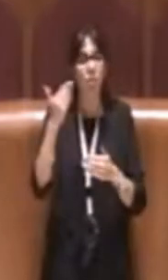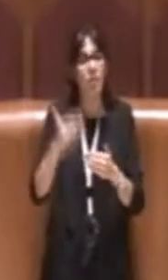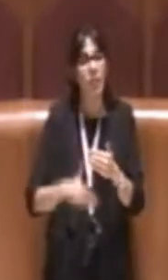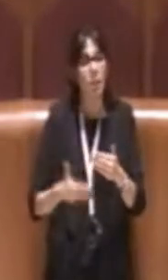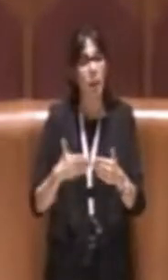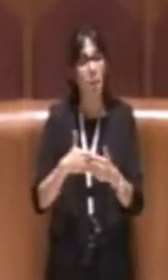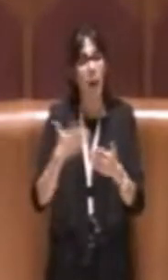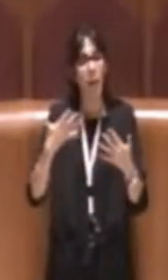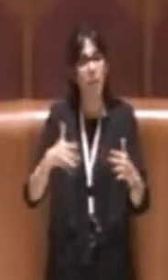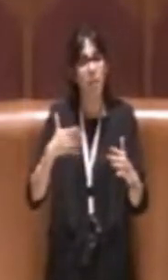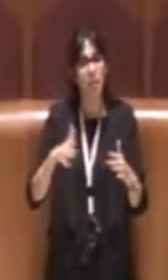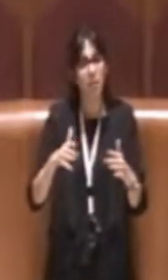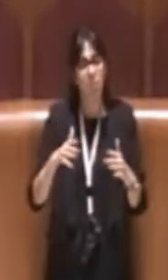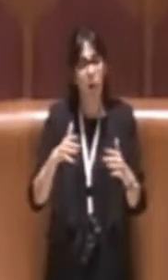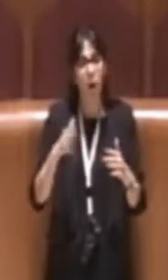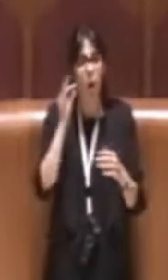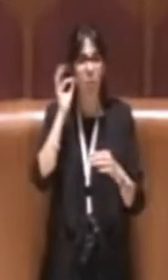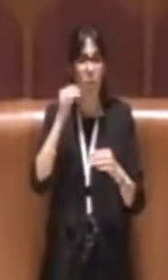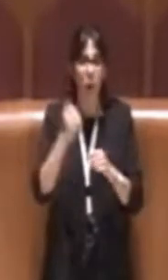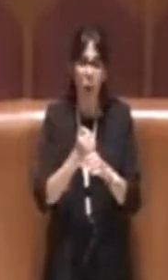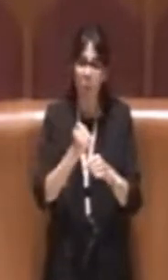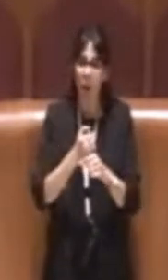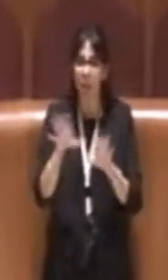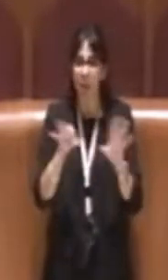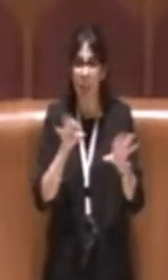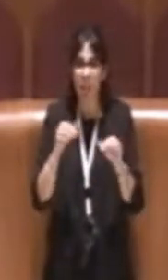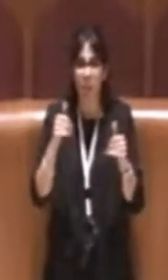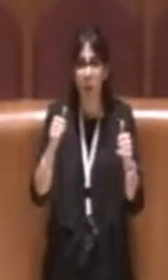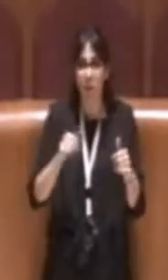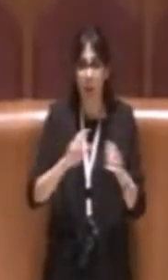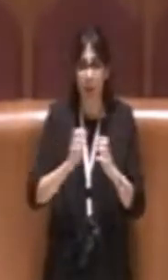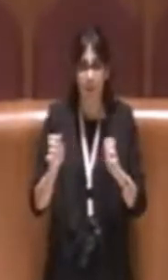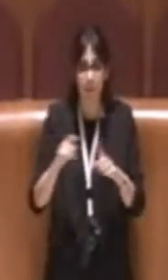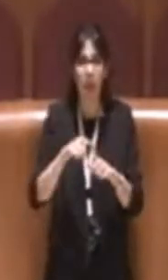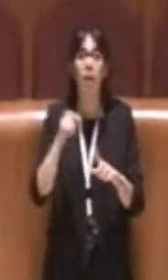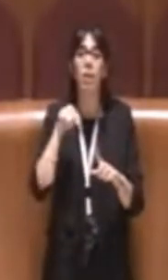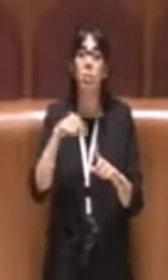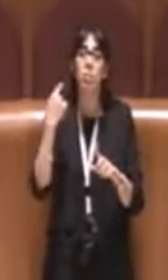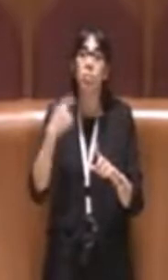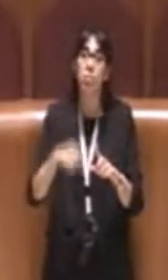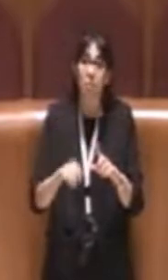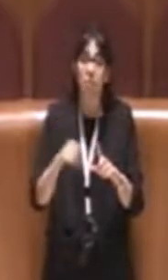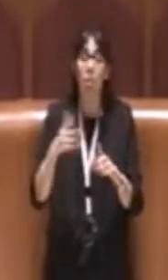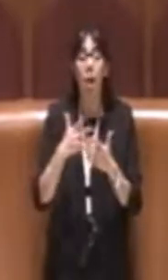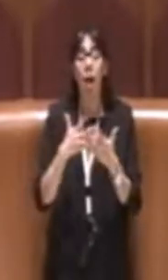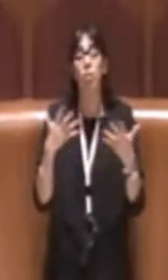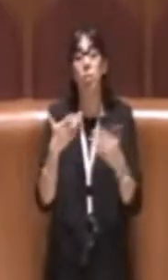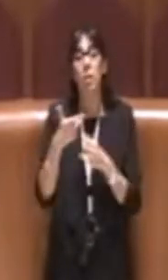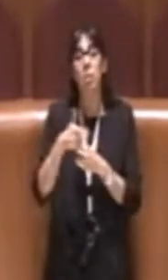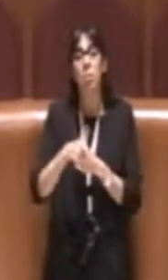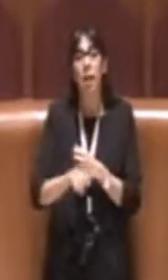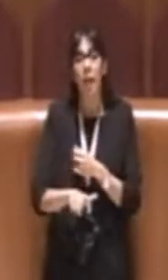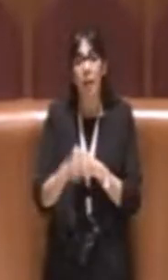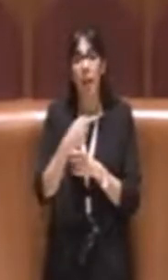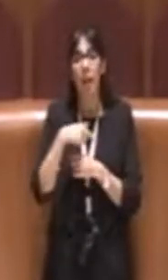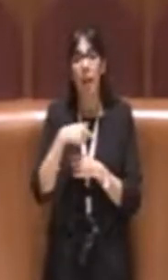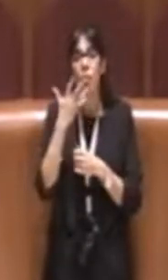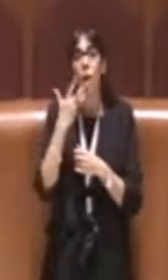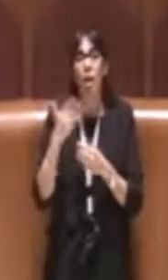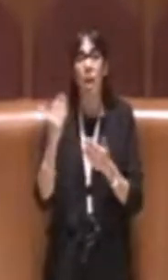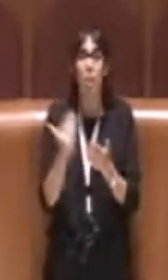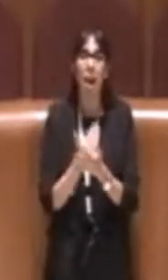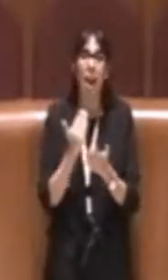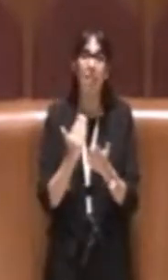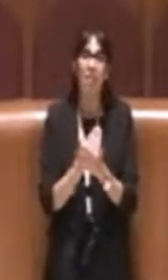per svolgere queste operazioni, e questo lo facciamo soprattutto perché vogliamo evitare